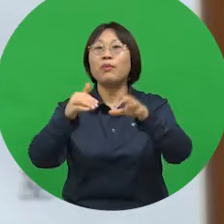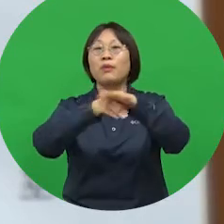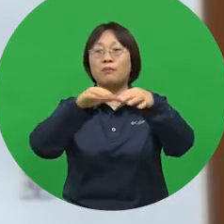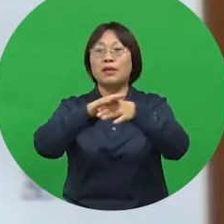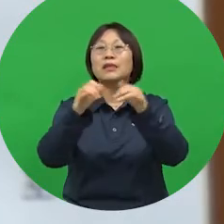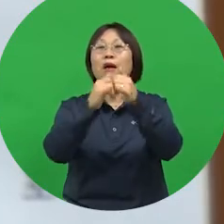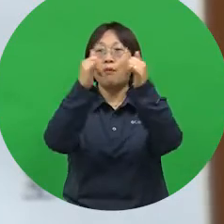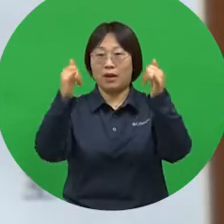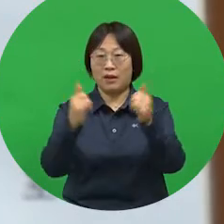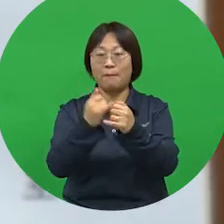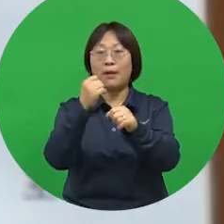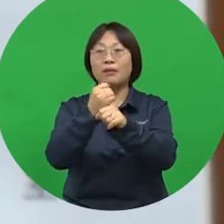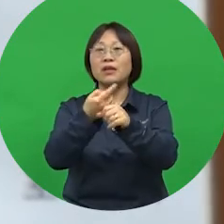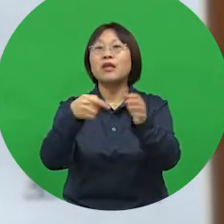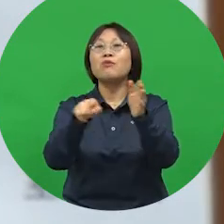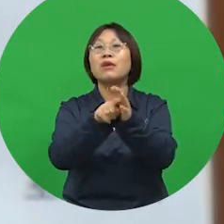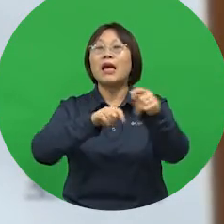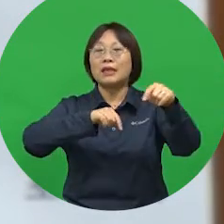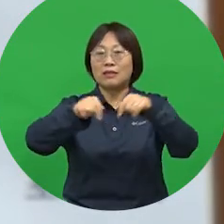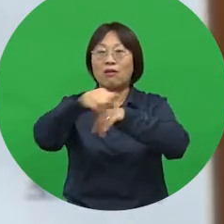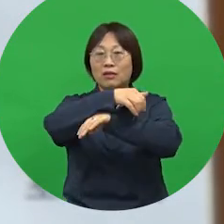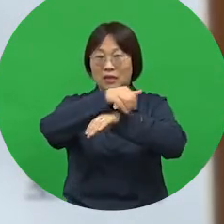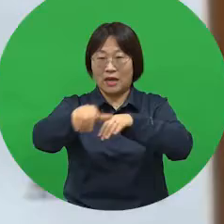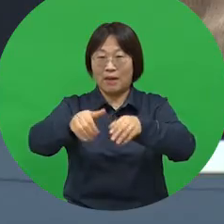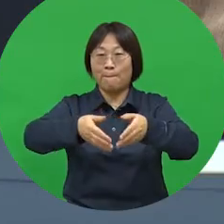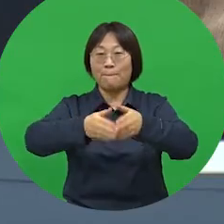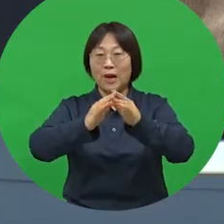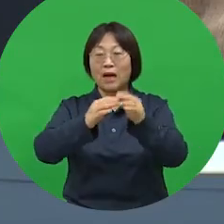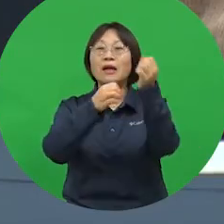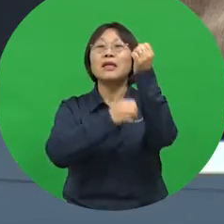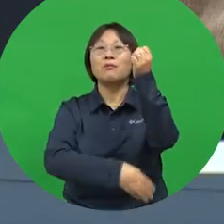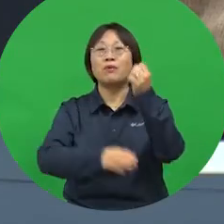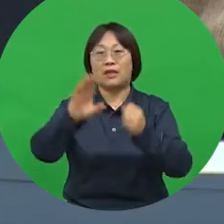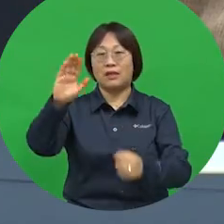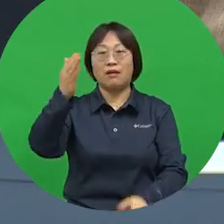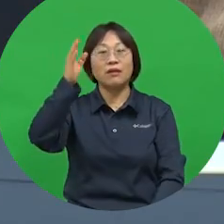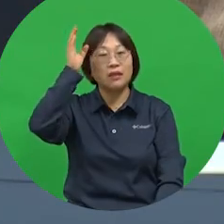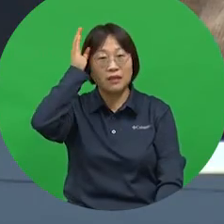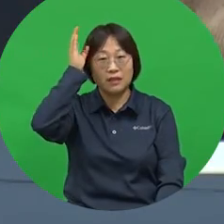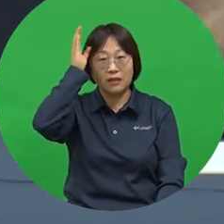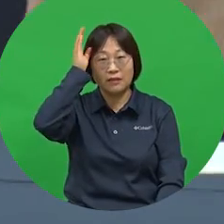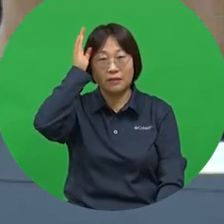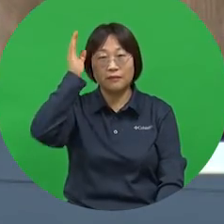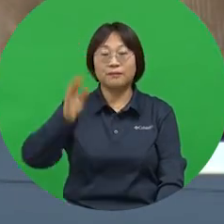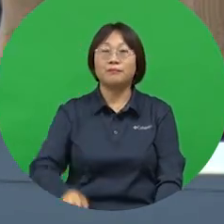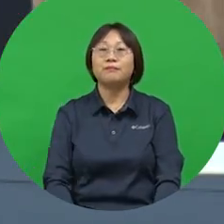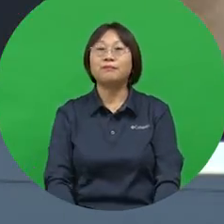조화로운 다문화 사회를 만들기 위한 정책 수립 과정에 이바지했기를 바라겠습니다.